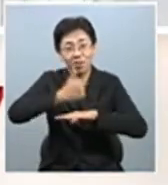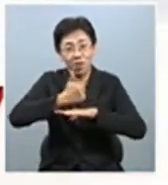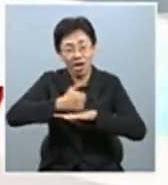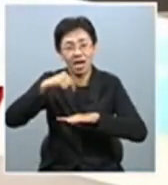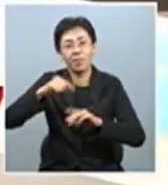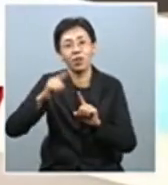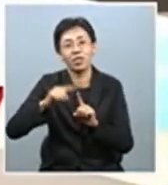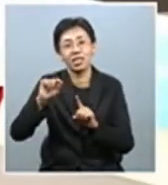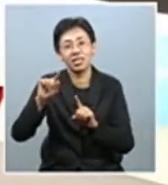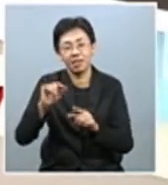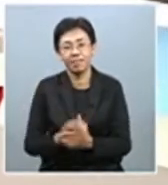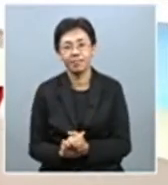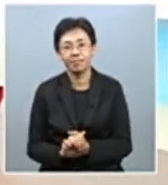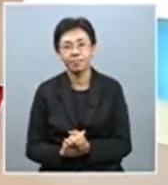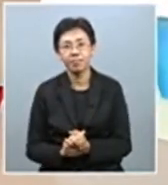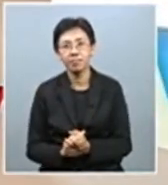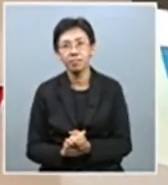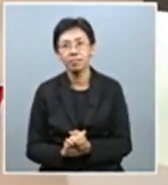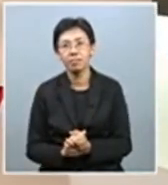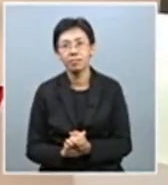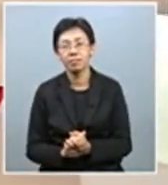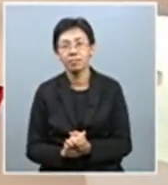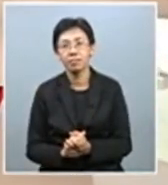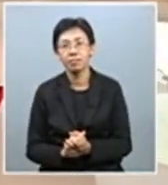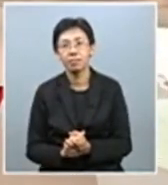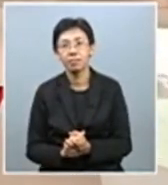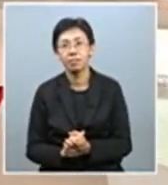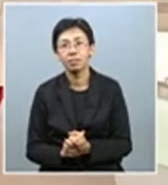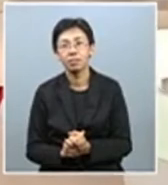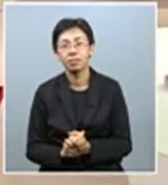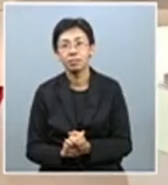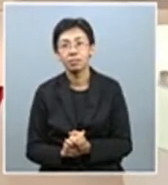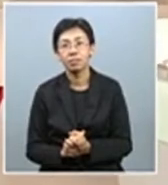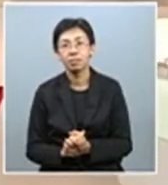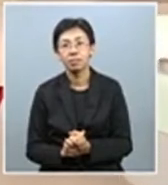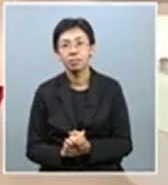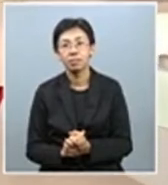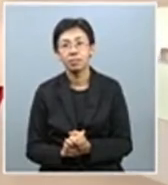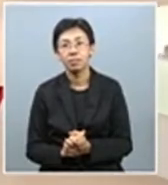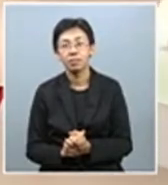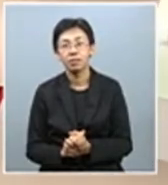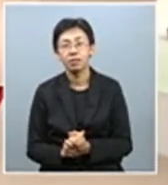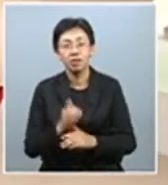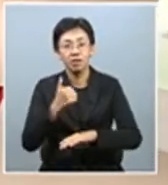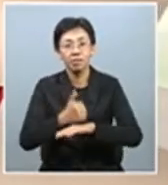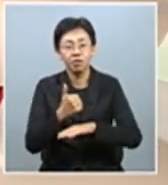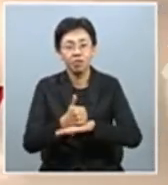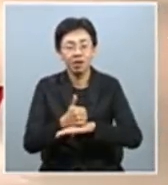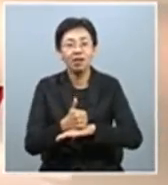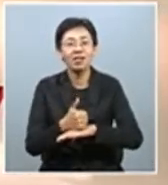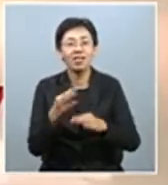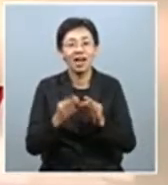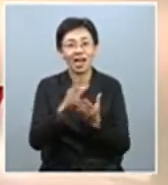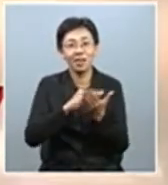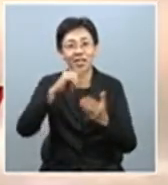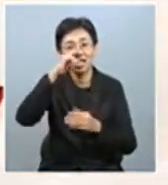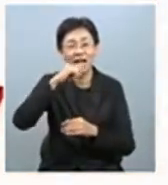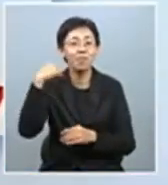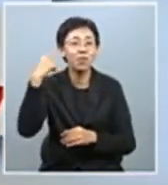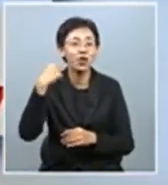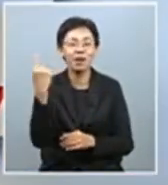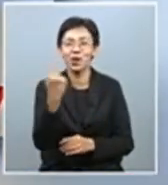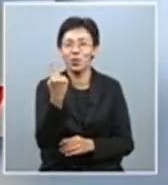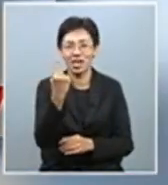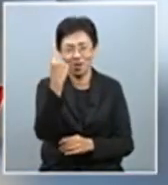นะคะ แล้วก็ในอดีตเพิ่งจะมีท่านธาริสาวัฒนเกตซึ่งเป็นผู้ว่าแบงค์ชาติผู้หญิงคนเดียวใช่ไหมฮะ